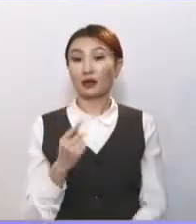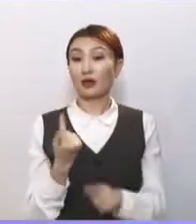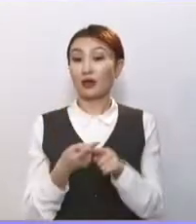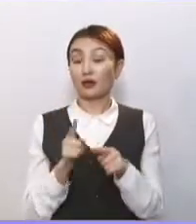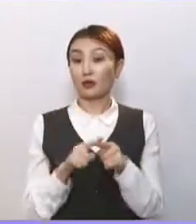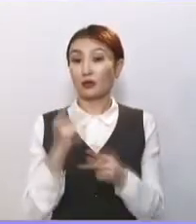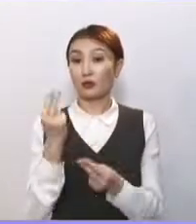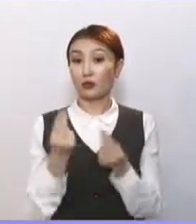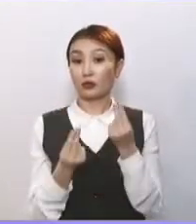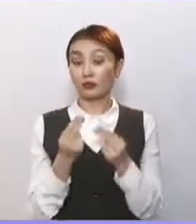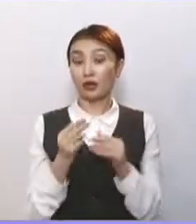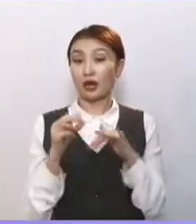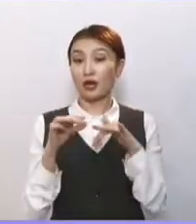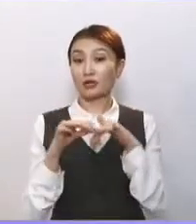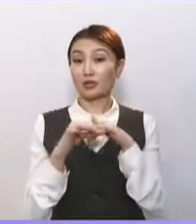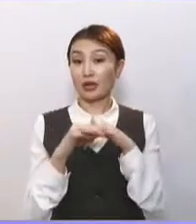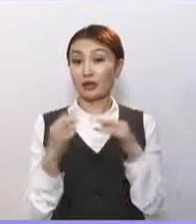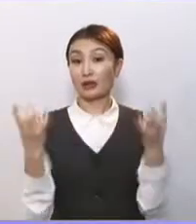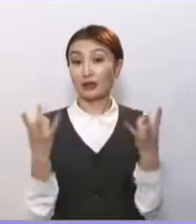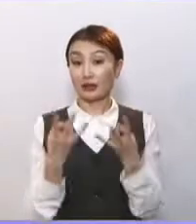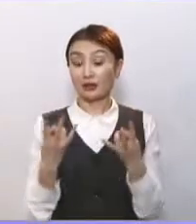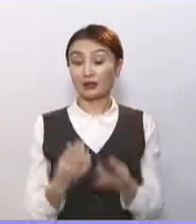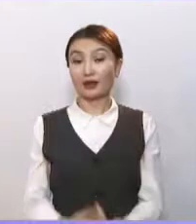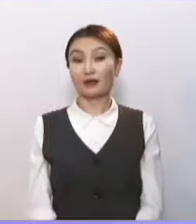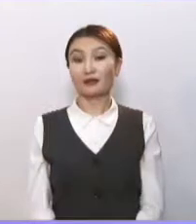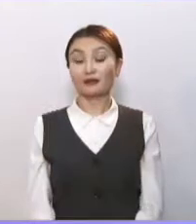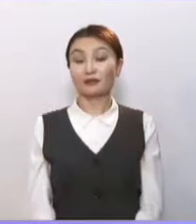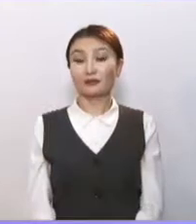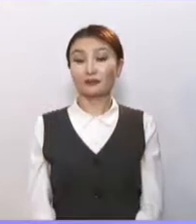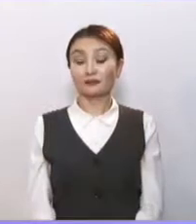Бул оюнга шакек керектелет.